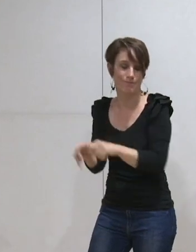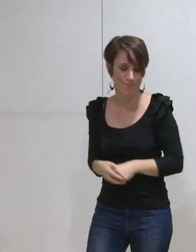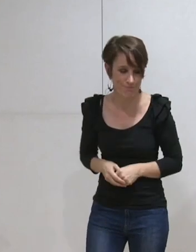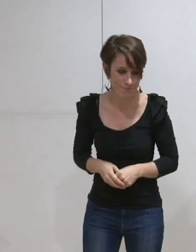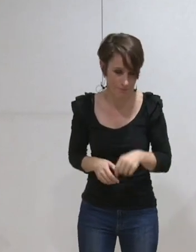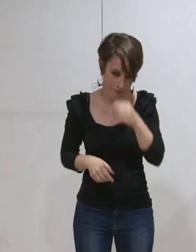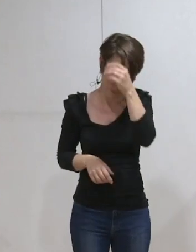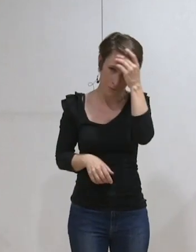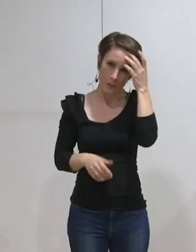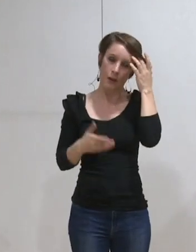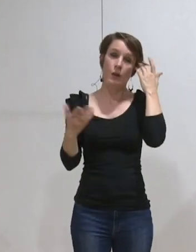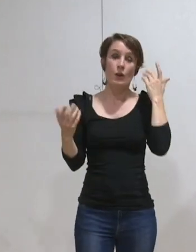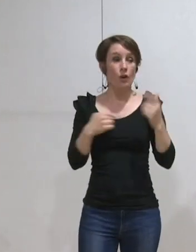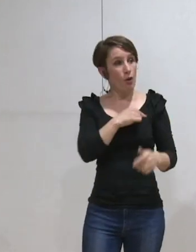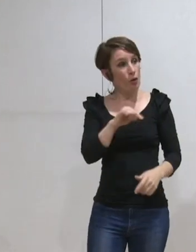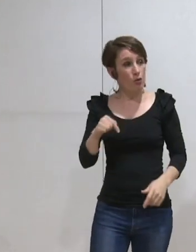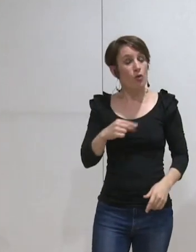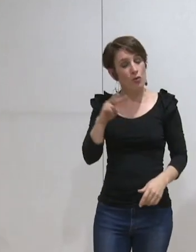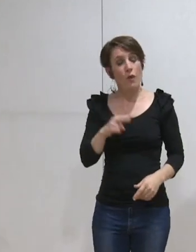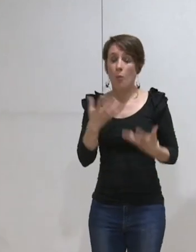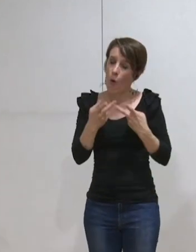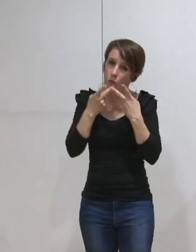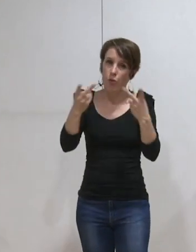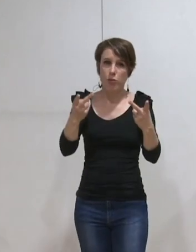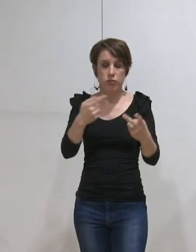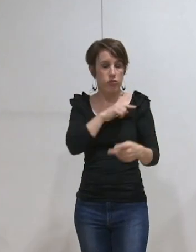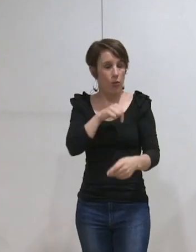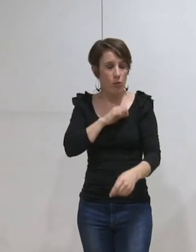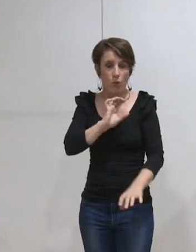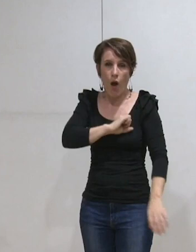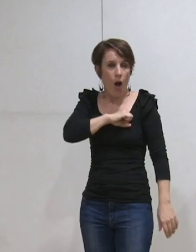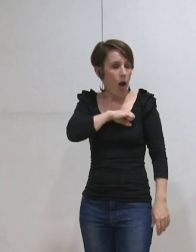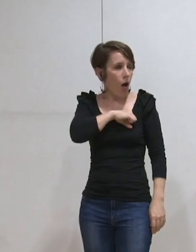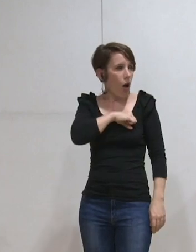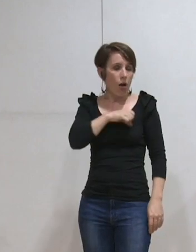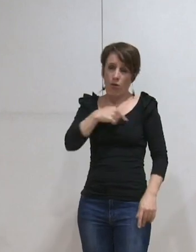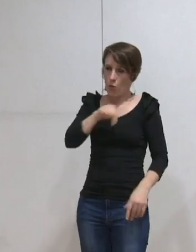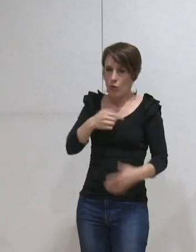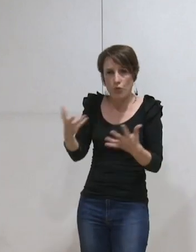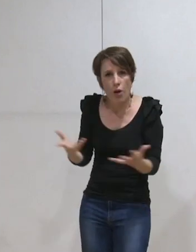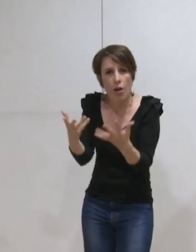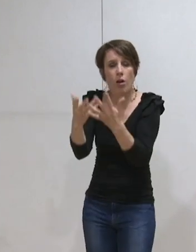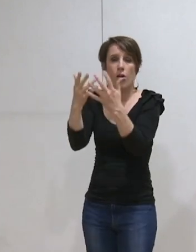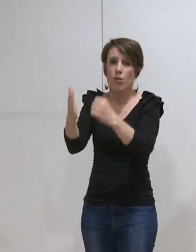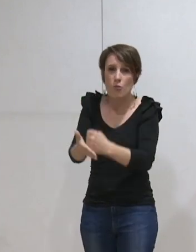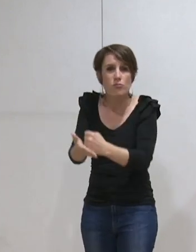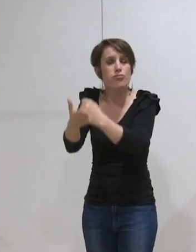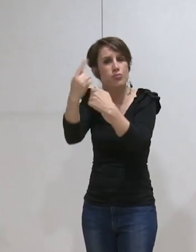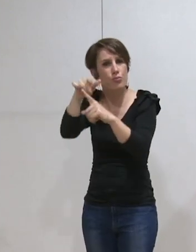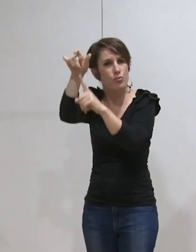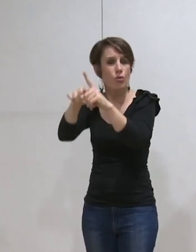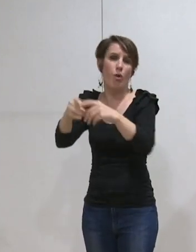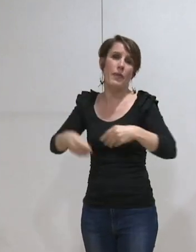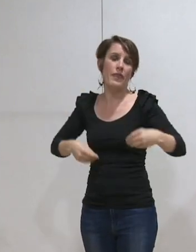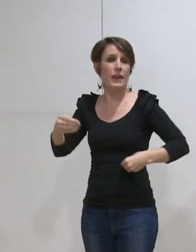encore exprimer la très vive émotion qui est la nôtre notre soutien à Élisabeth Papazian et toute l'équipe du Théâtre Prémol les plus largement